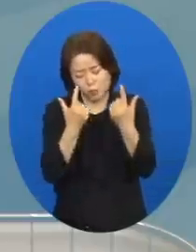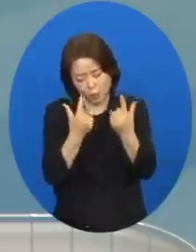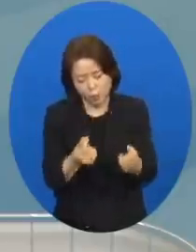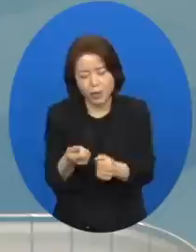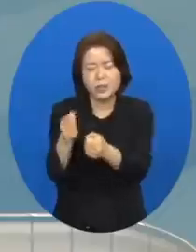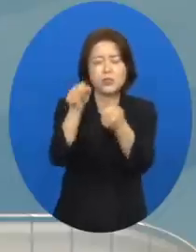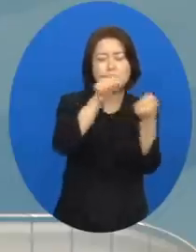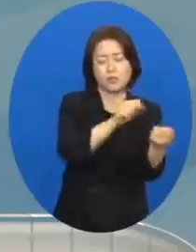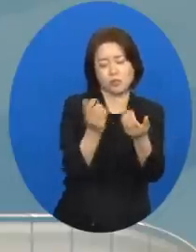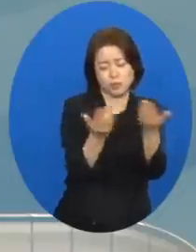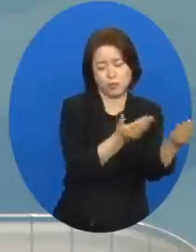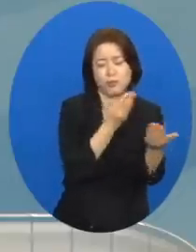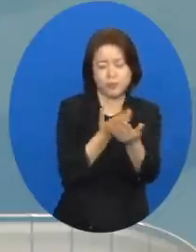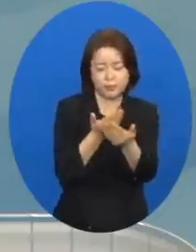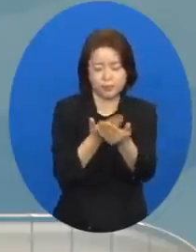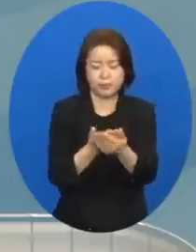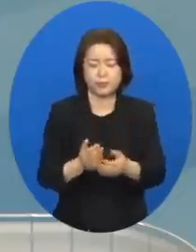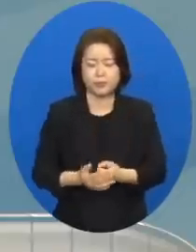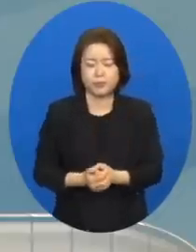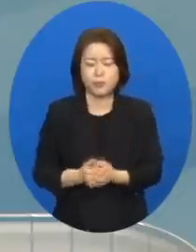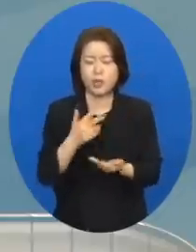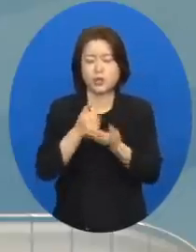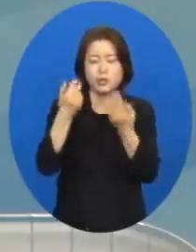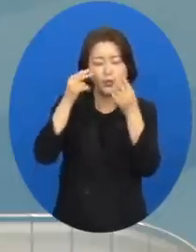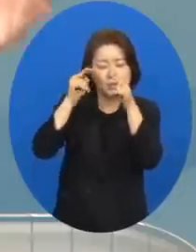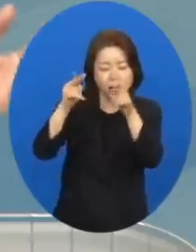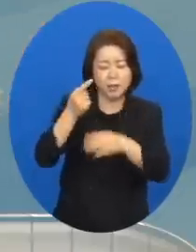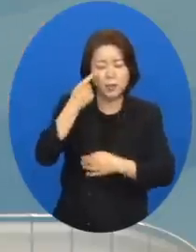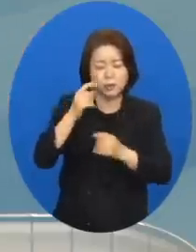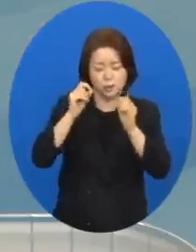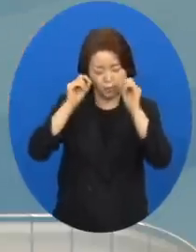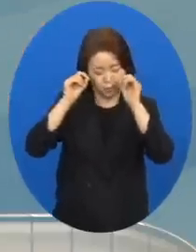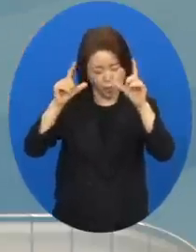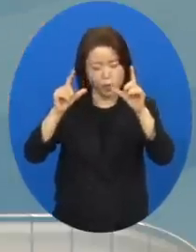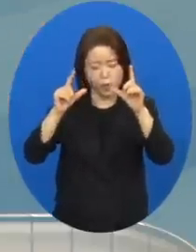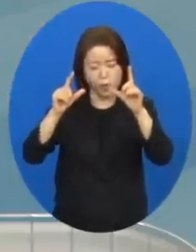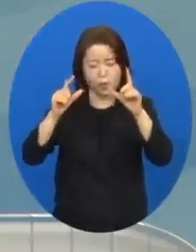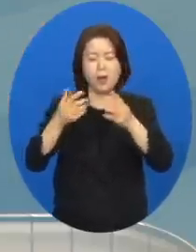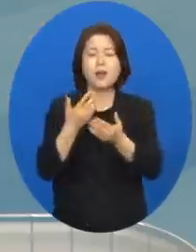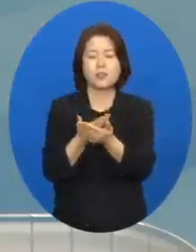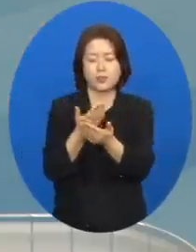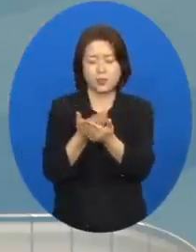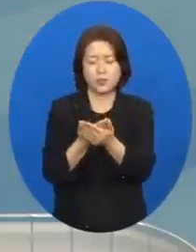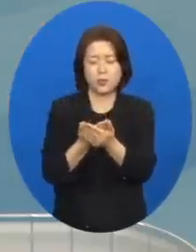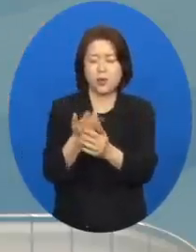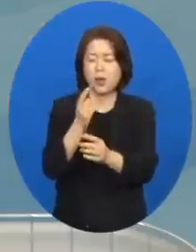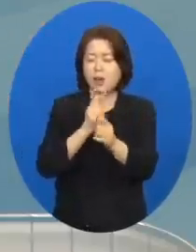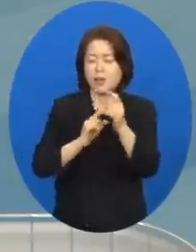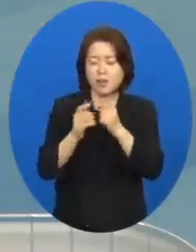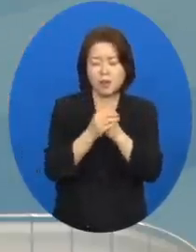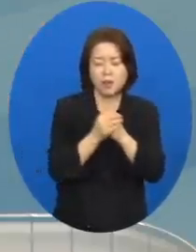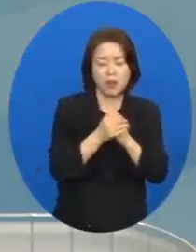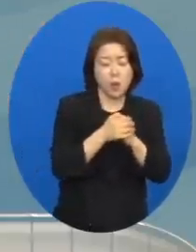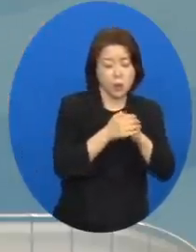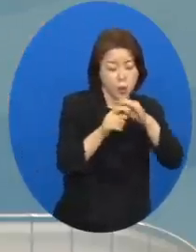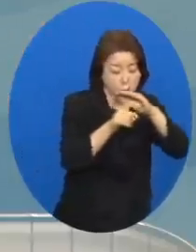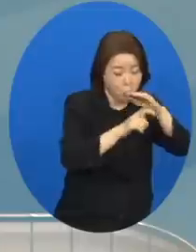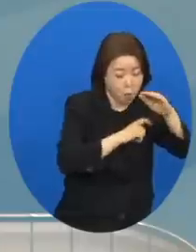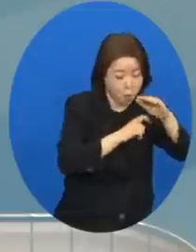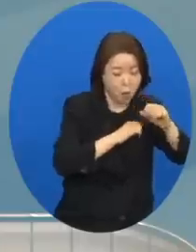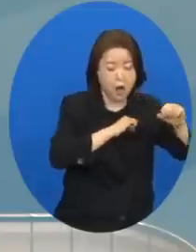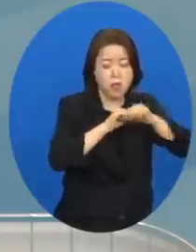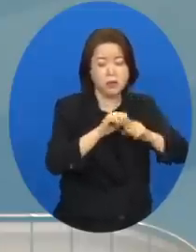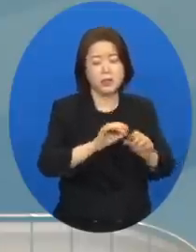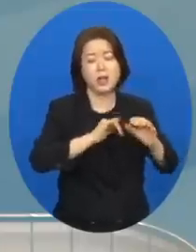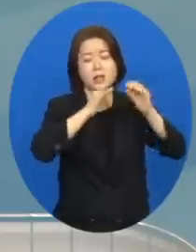부어 주시옵소서. 주를 바라보는 눈을 분명히 뜨게 하소서. 도적과 강도가 역사하는 세상에